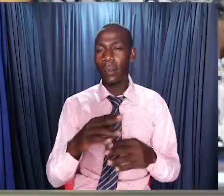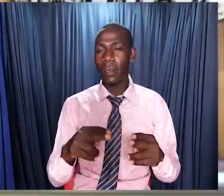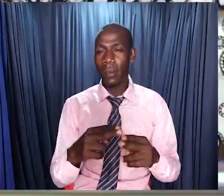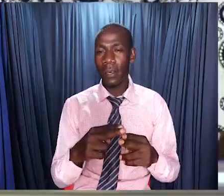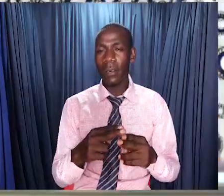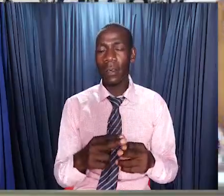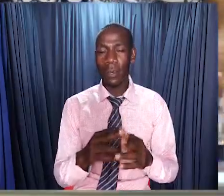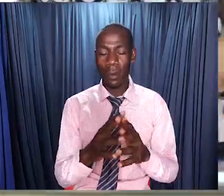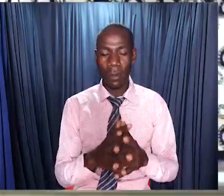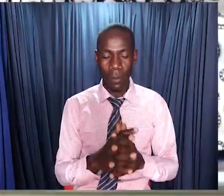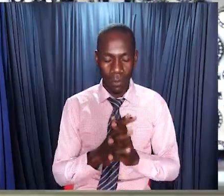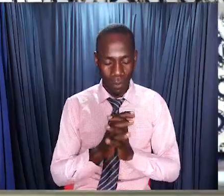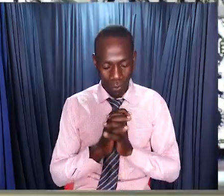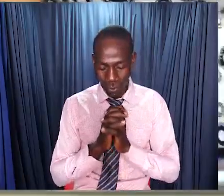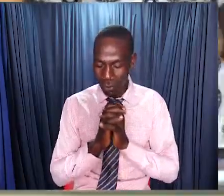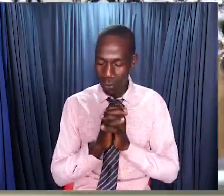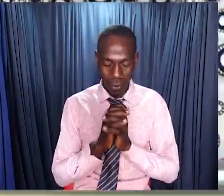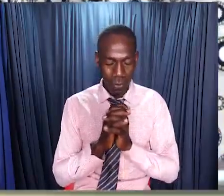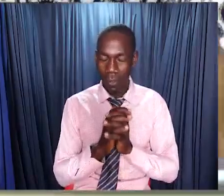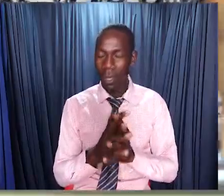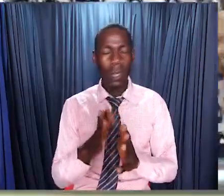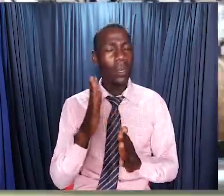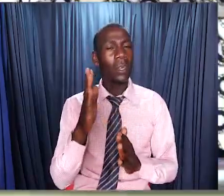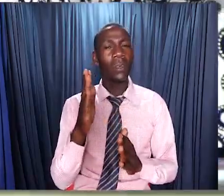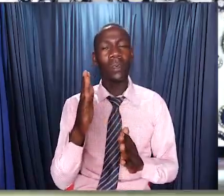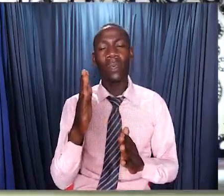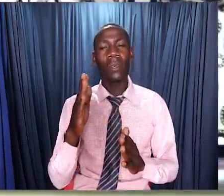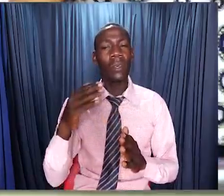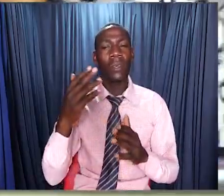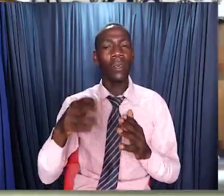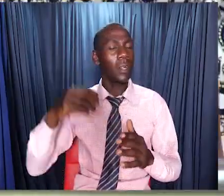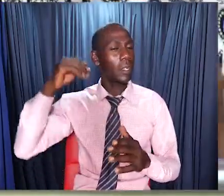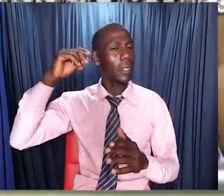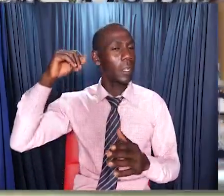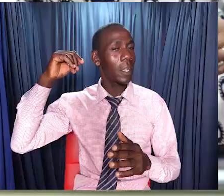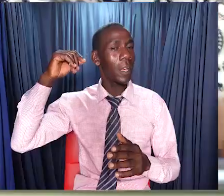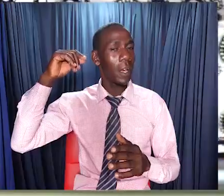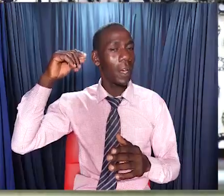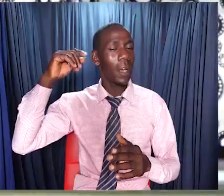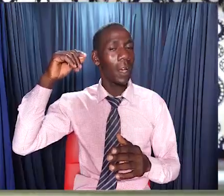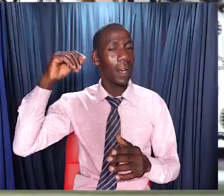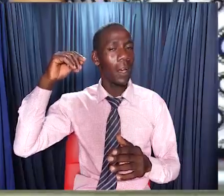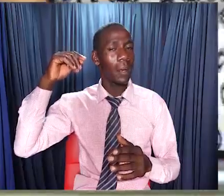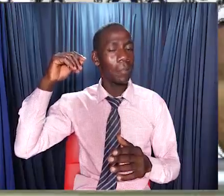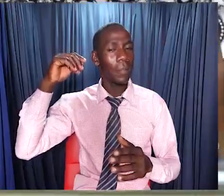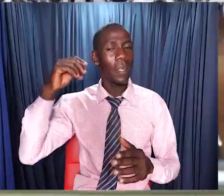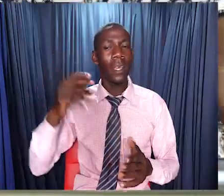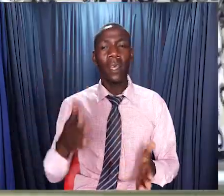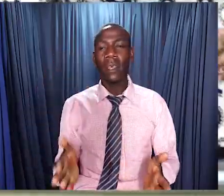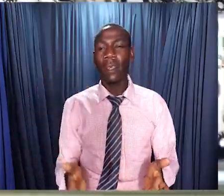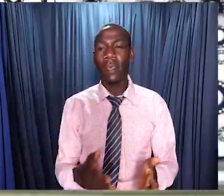Kwamba tuli mwamba Mungu Uwa angesikia